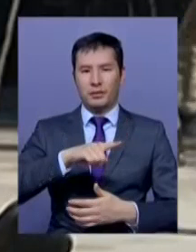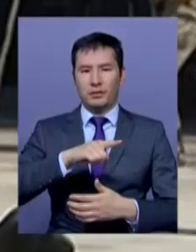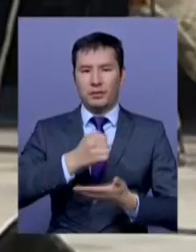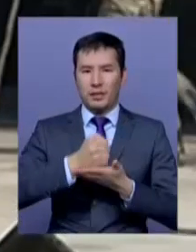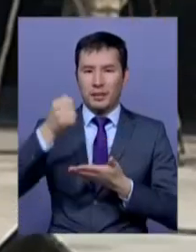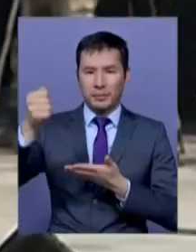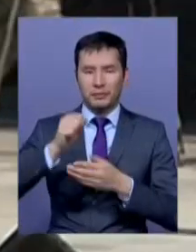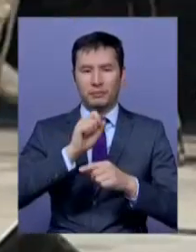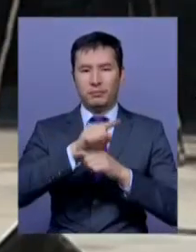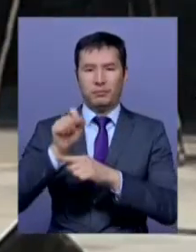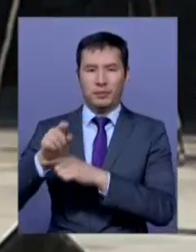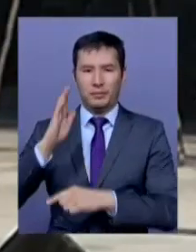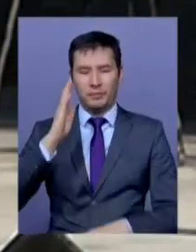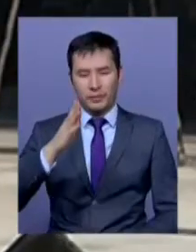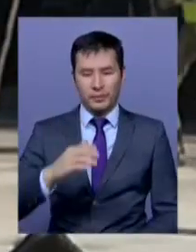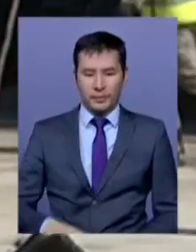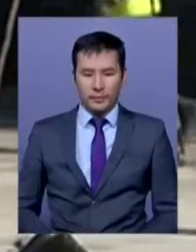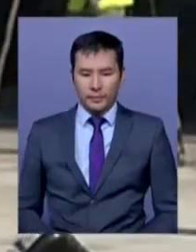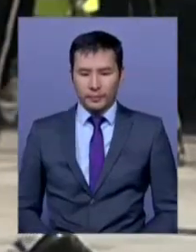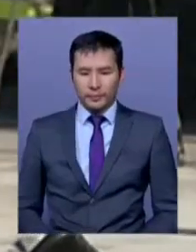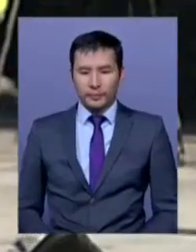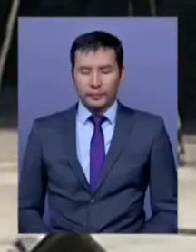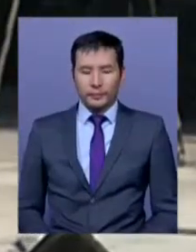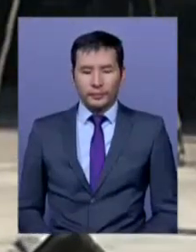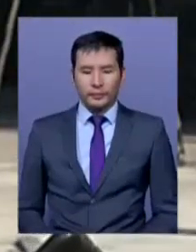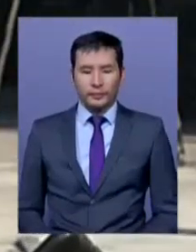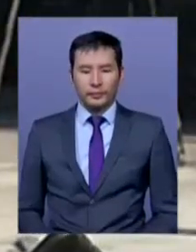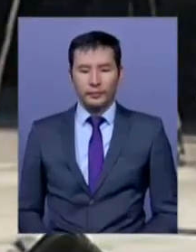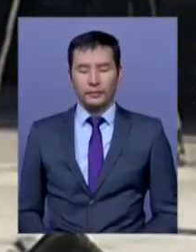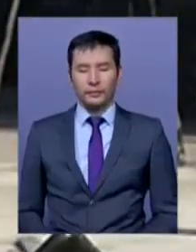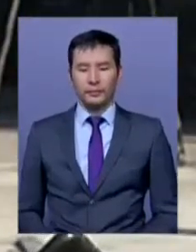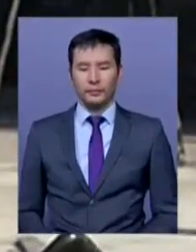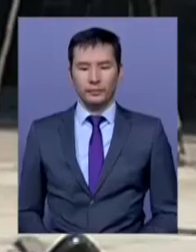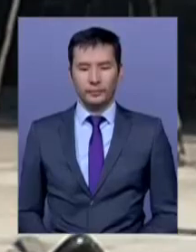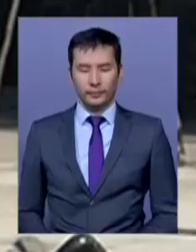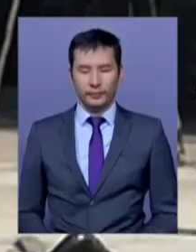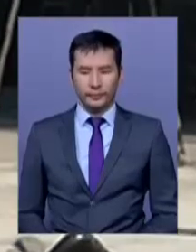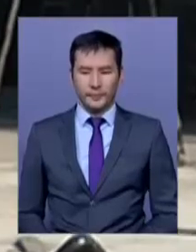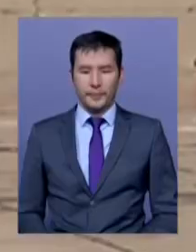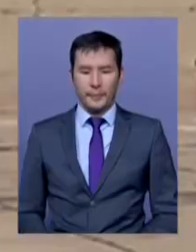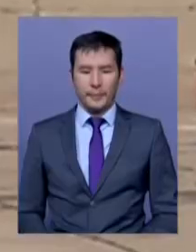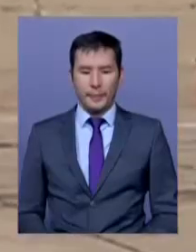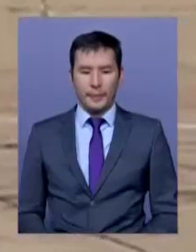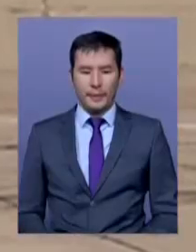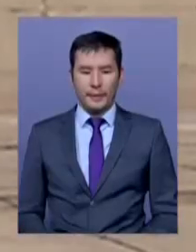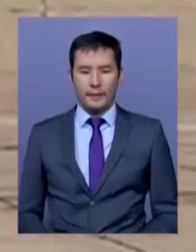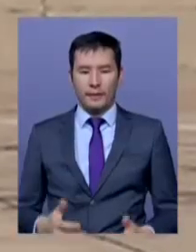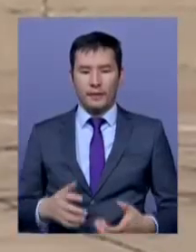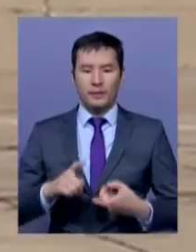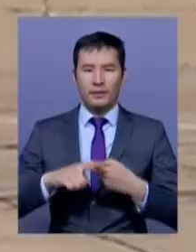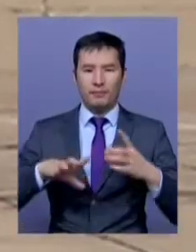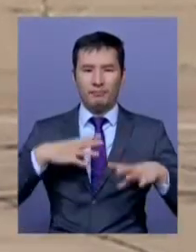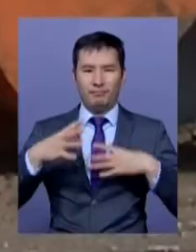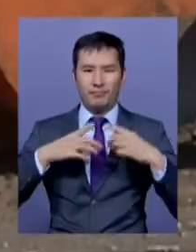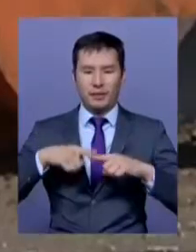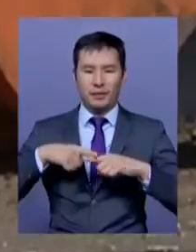материалдық техникалық қамтамасыз ету жағдайын және қойылған тапсырмаларды орындау қабілеттілігін анықтаймыз. Тактикалық жаттығуларға